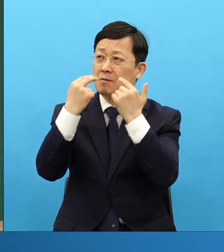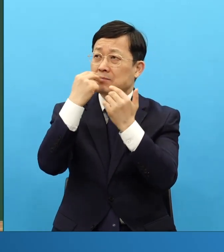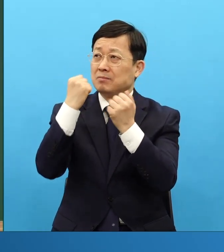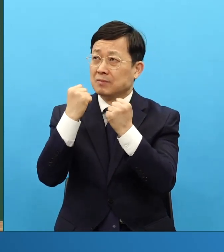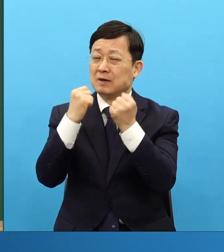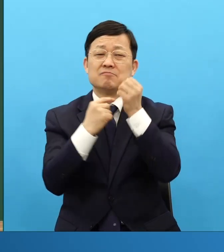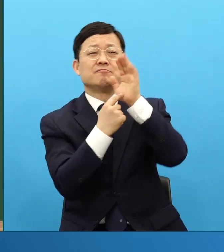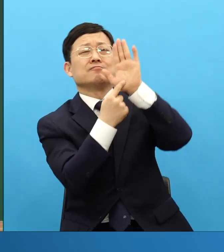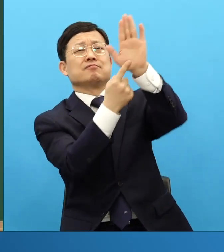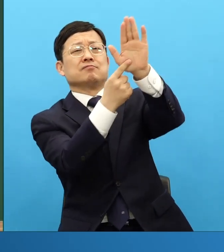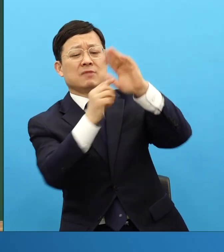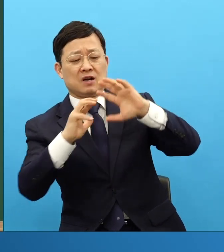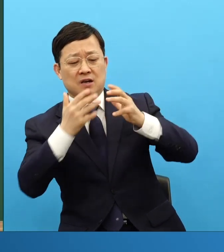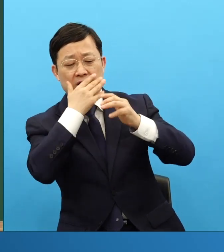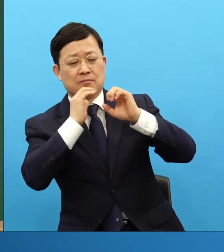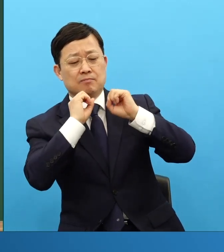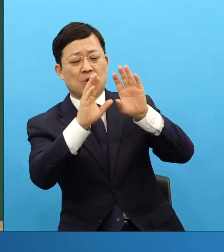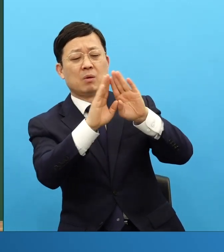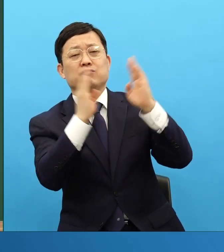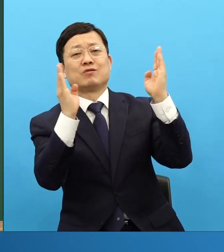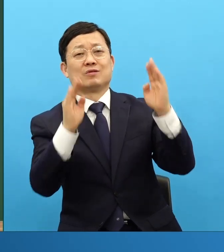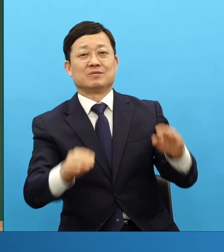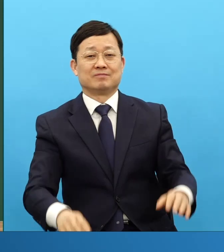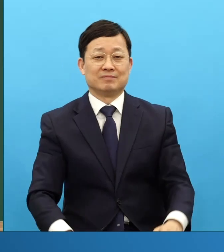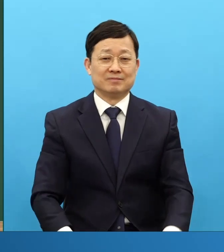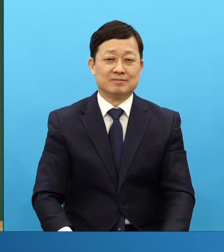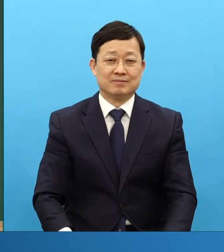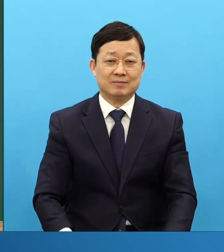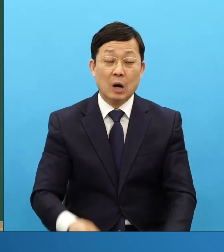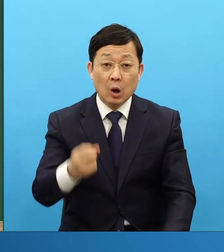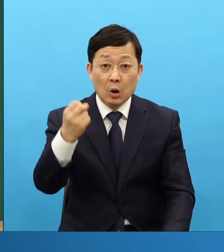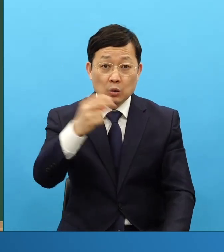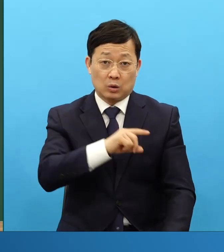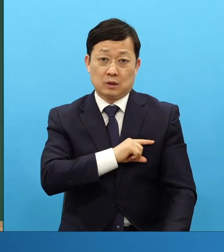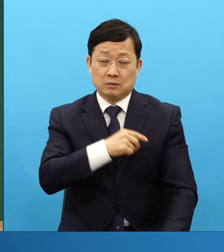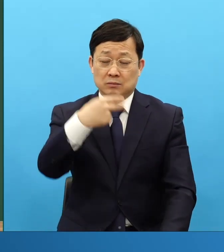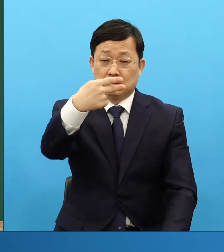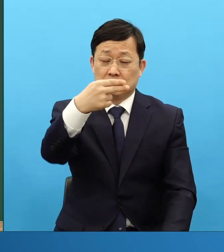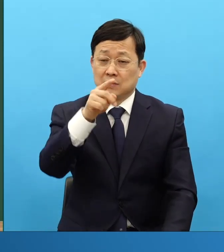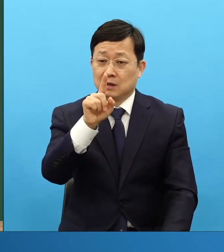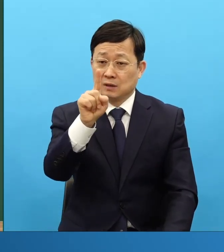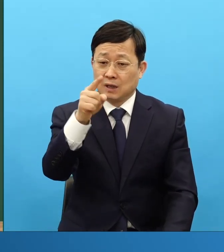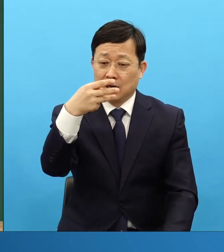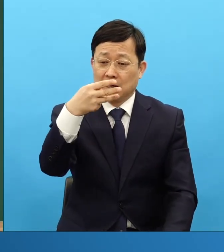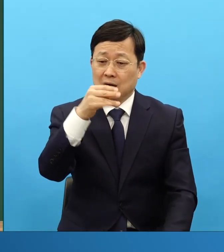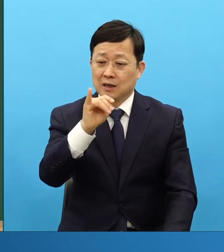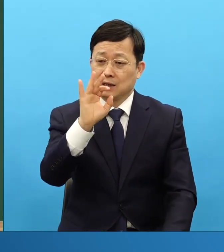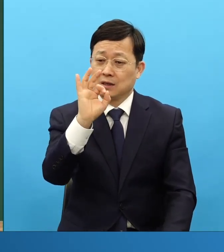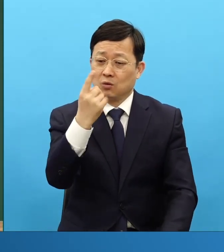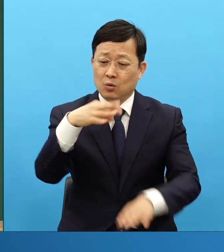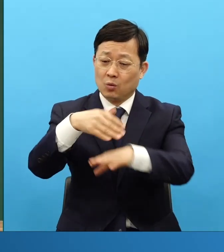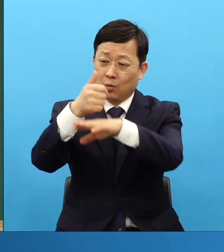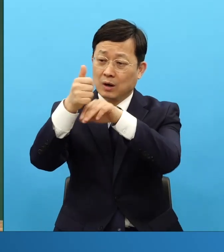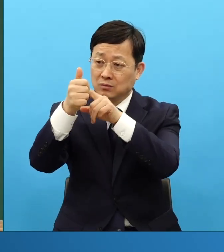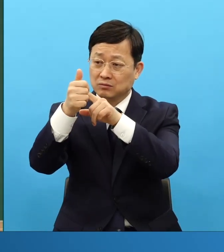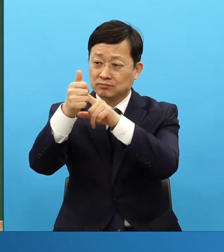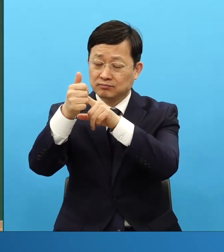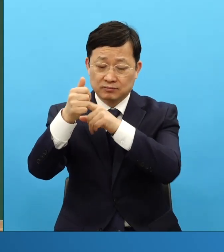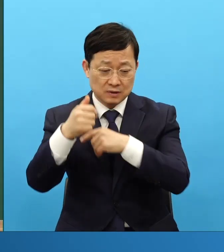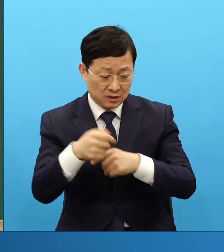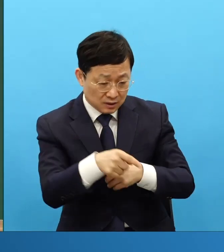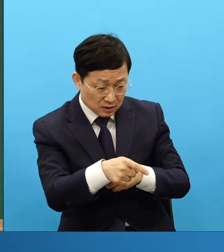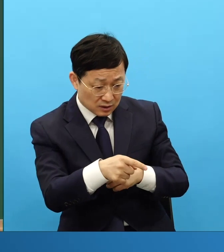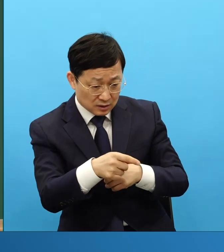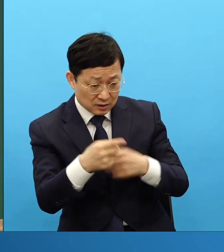not just merely saving them from the 자, furnace. 다리오 왕 때도 그랬죠. And even in our time of King Darius. 이 왕 때도 이 사자굴에 들어가서